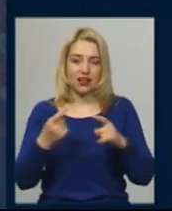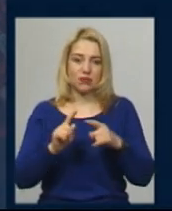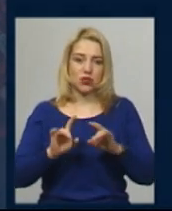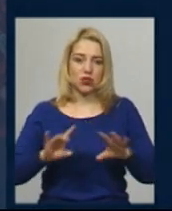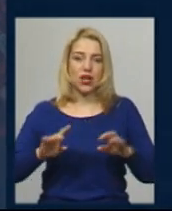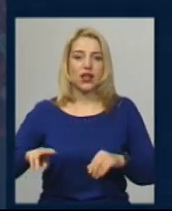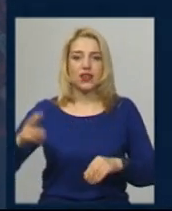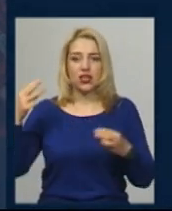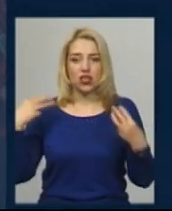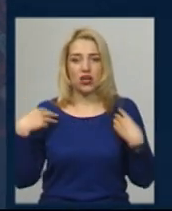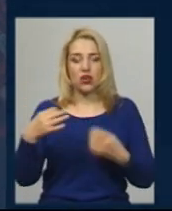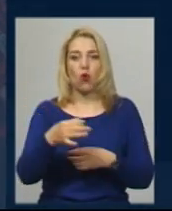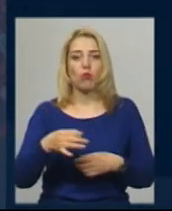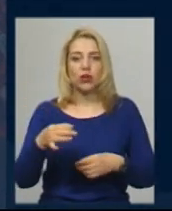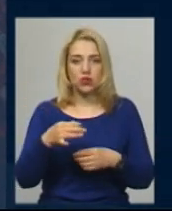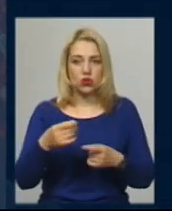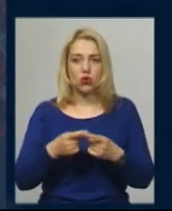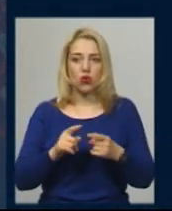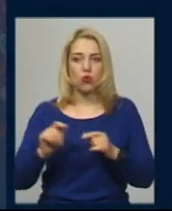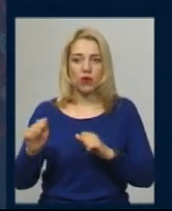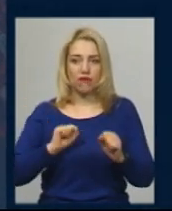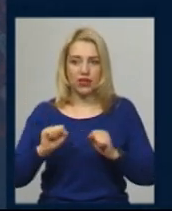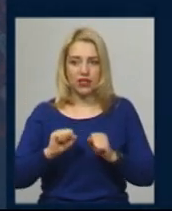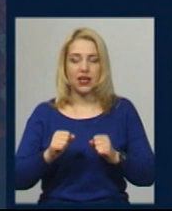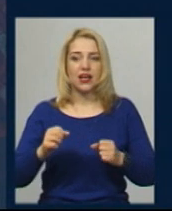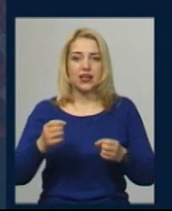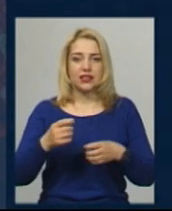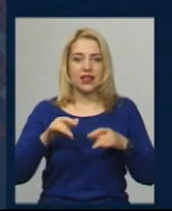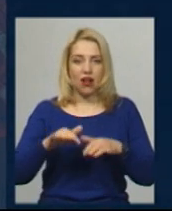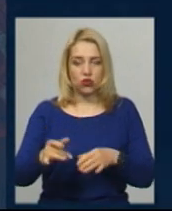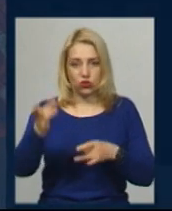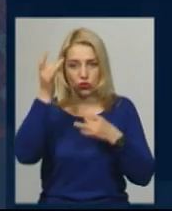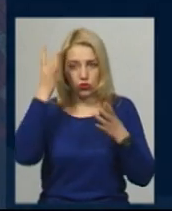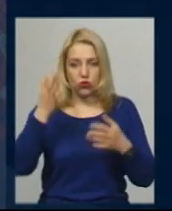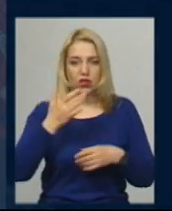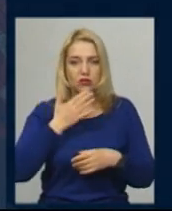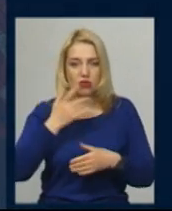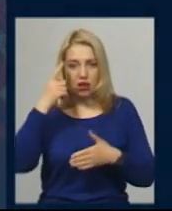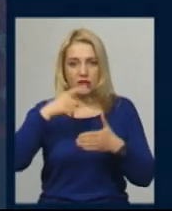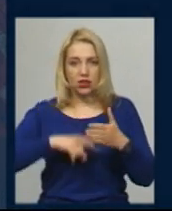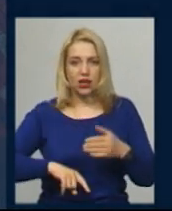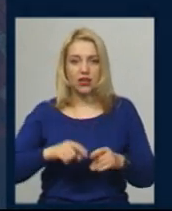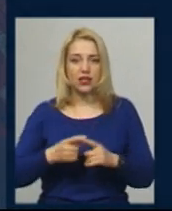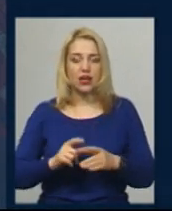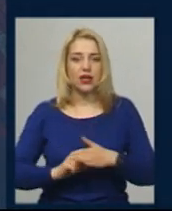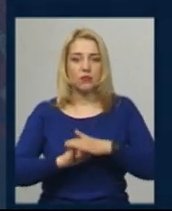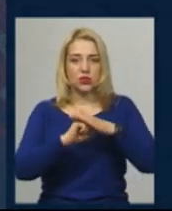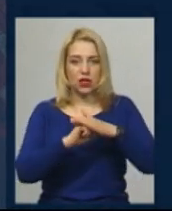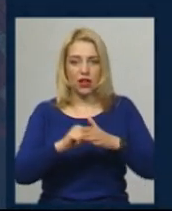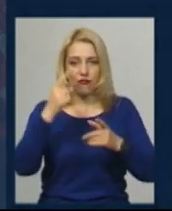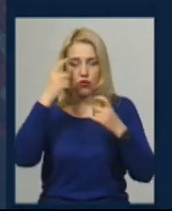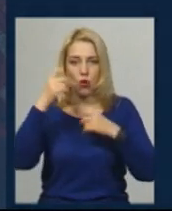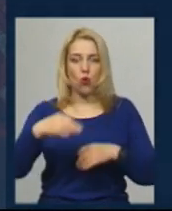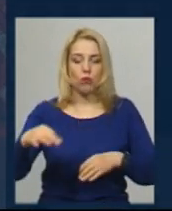обласного управління інформаційної діяльності, культури, національностей та релігії Інна Михайлова з посиланням на інформацію обласного штабу